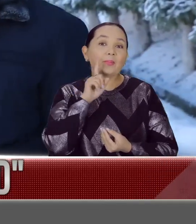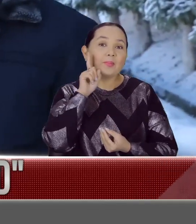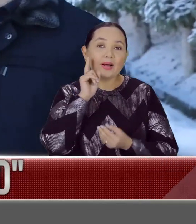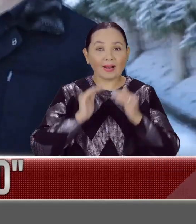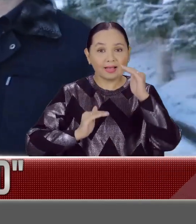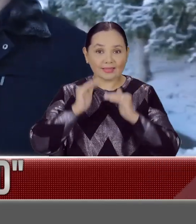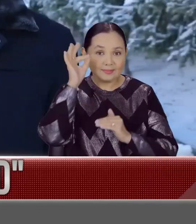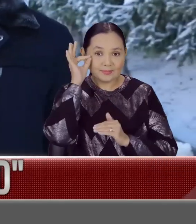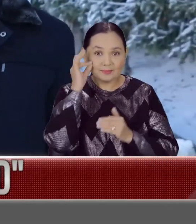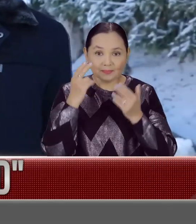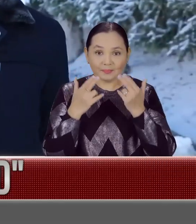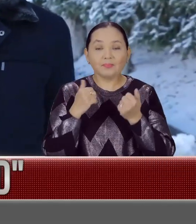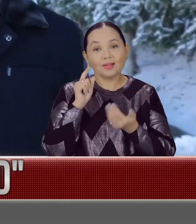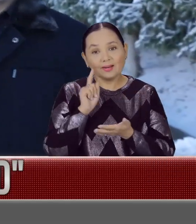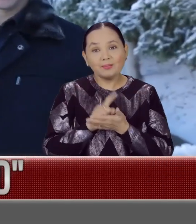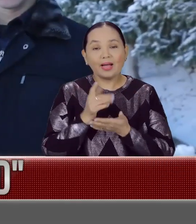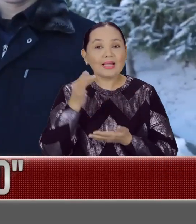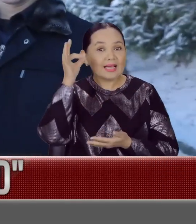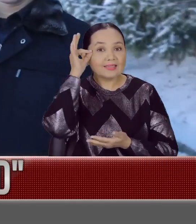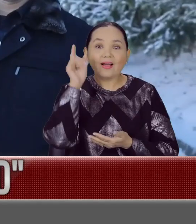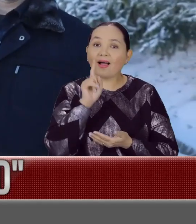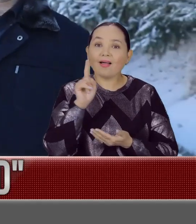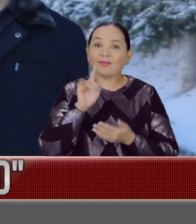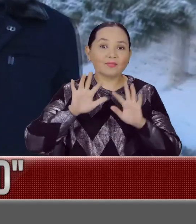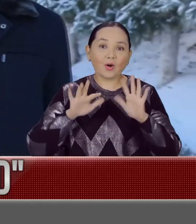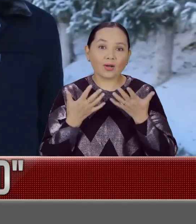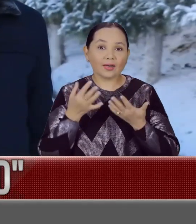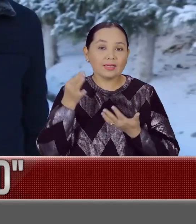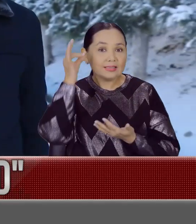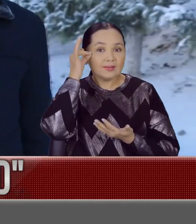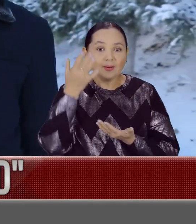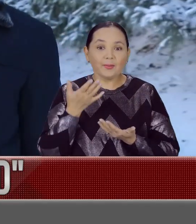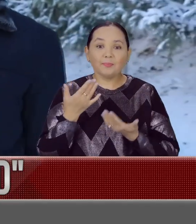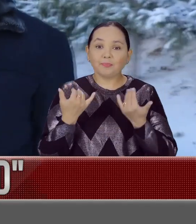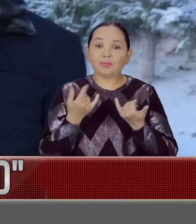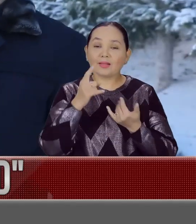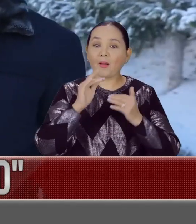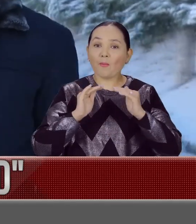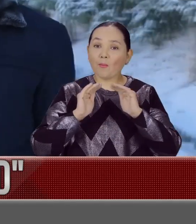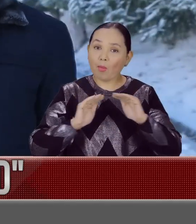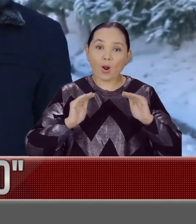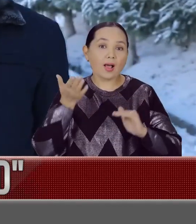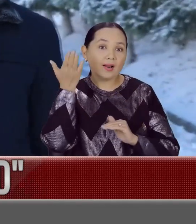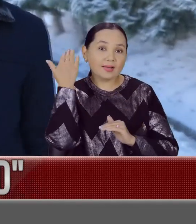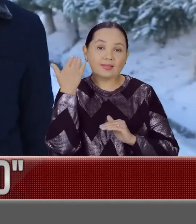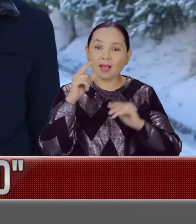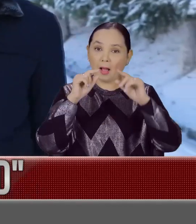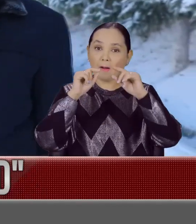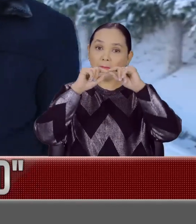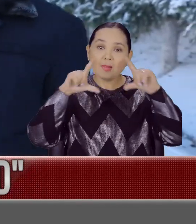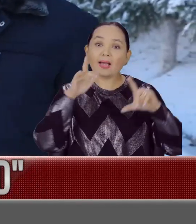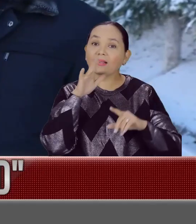Albatta. Nimalar esingizga soldi? Qanaqa voqealar esingizga tushdi? Endi bolalikda maktab